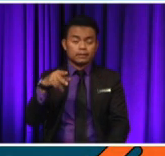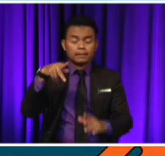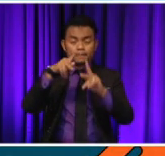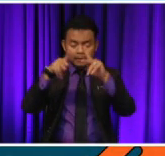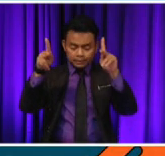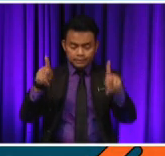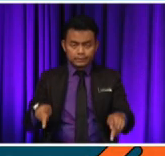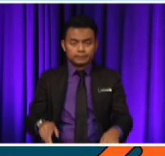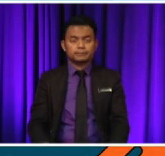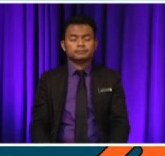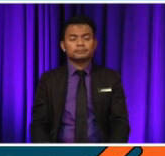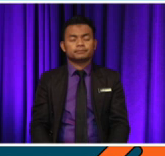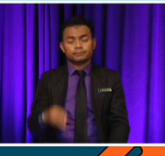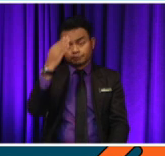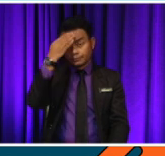maksud pengurusan